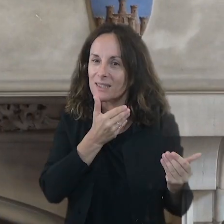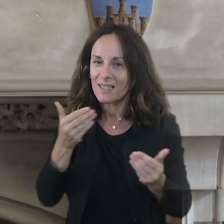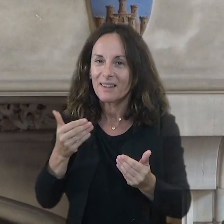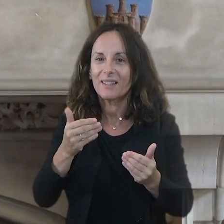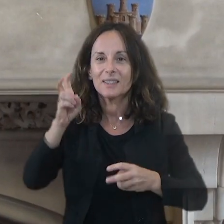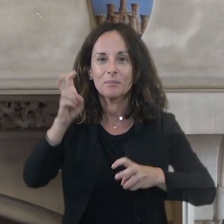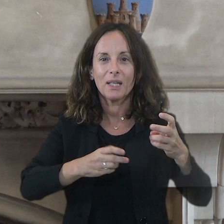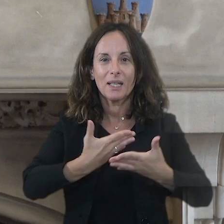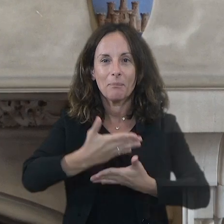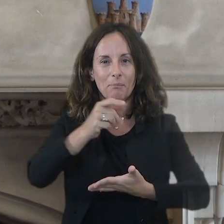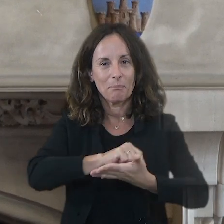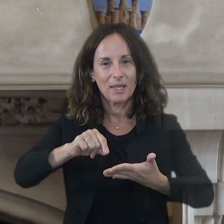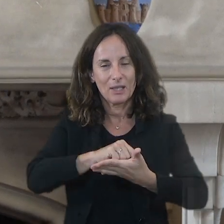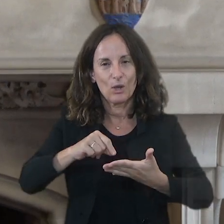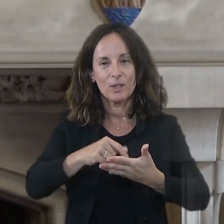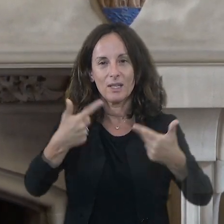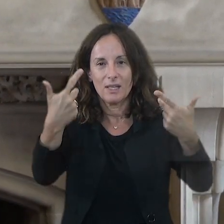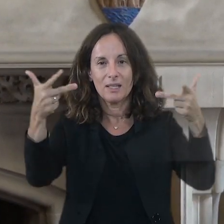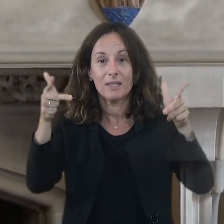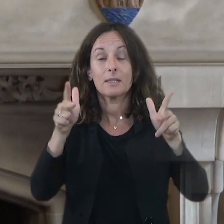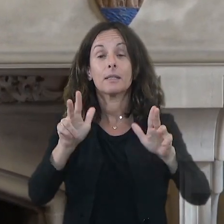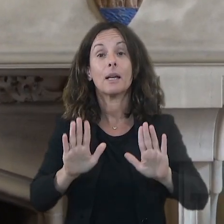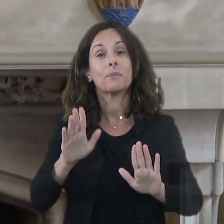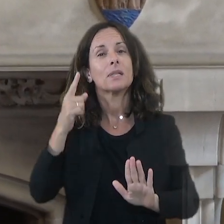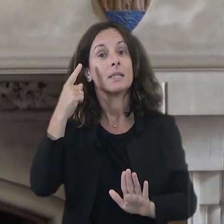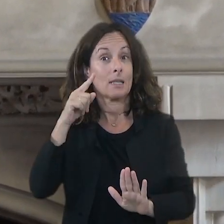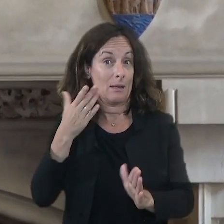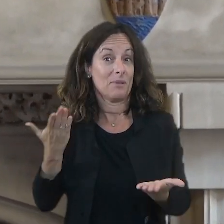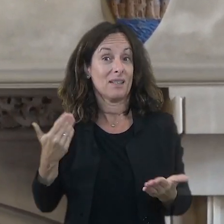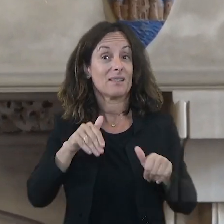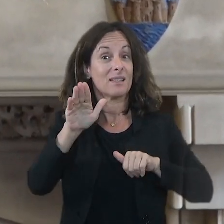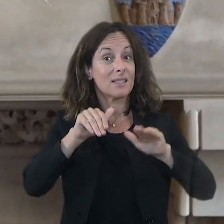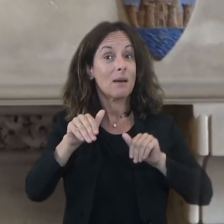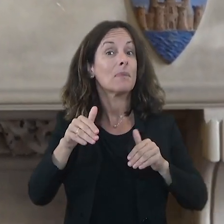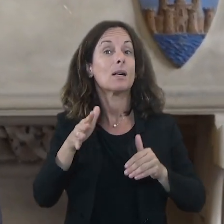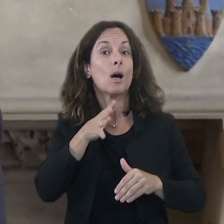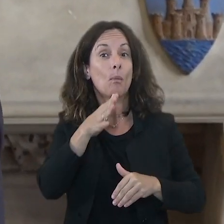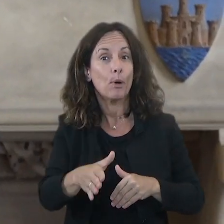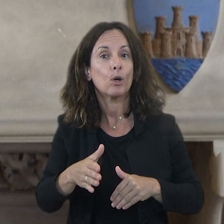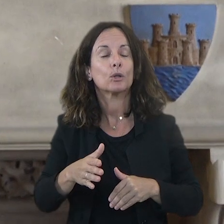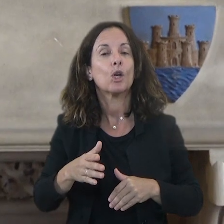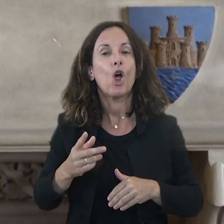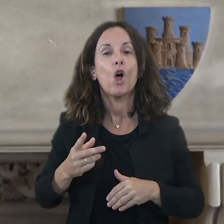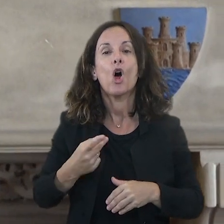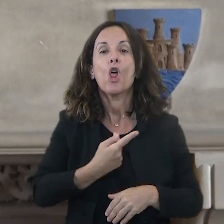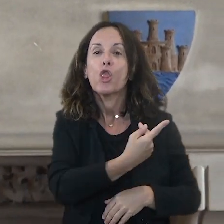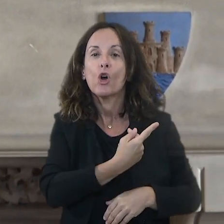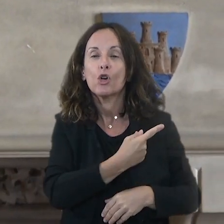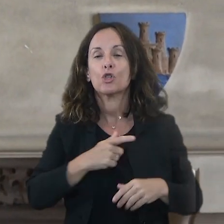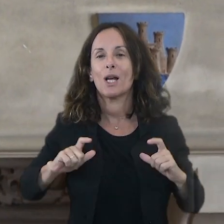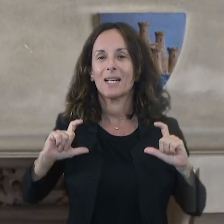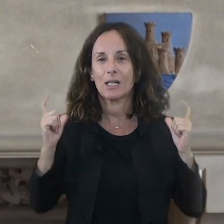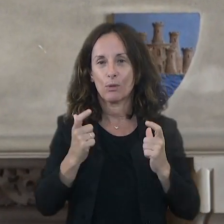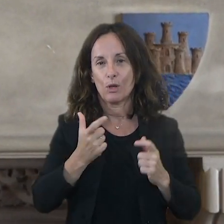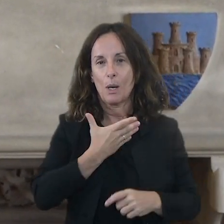Bé, moltes gràcies per la vostra assistència en aquesta roda de premsa, que com sabeu hem convocat després d'aquesta reunió que hem tingut,